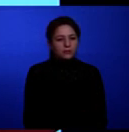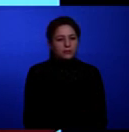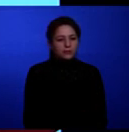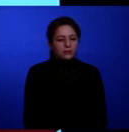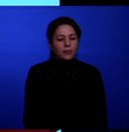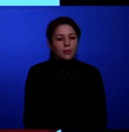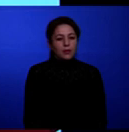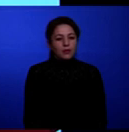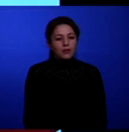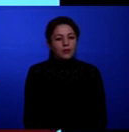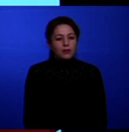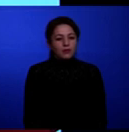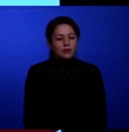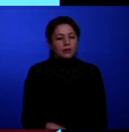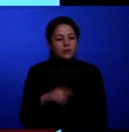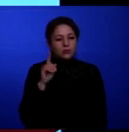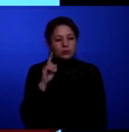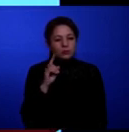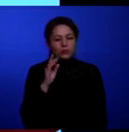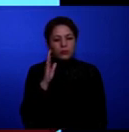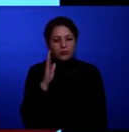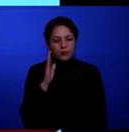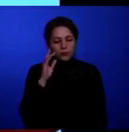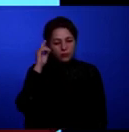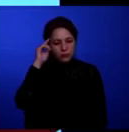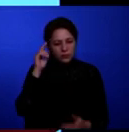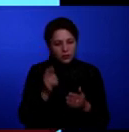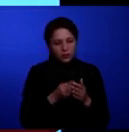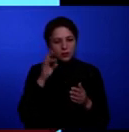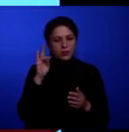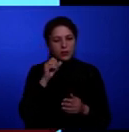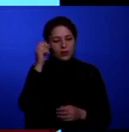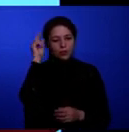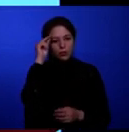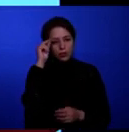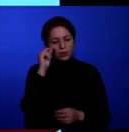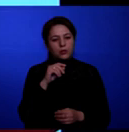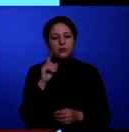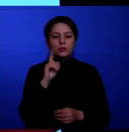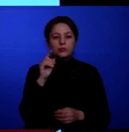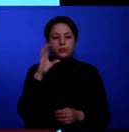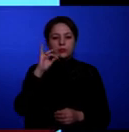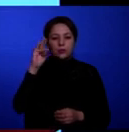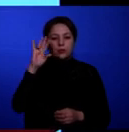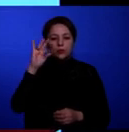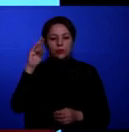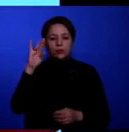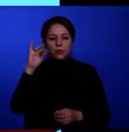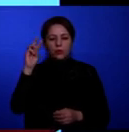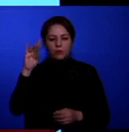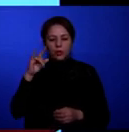так что мы сегодня узнали на уроке что синонимы это близкие по значению